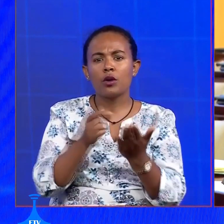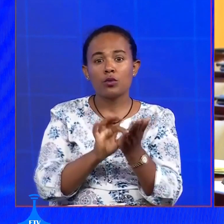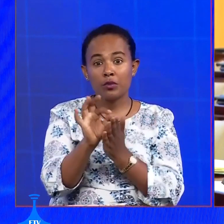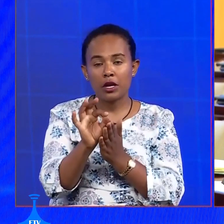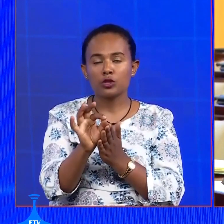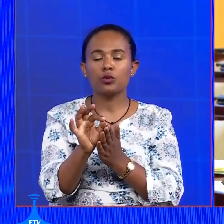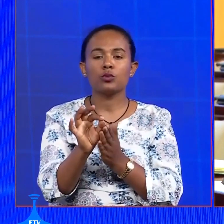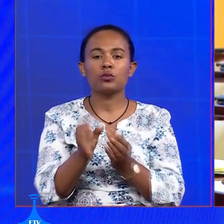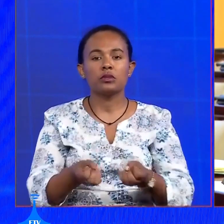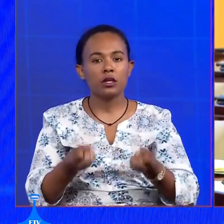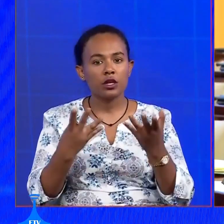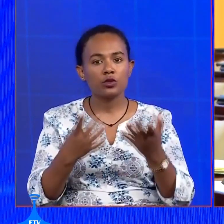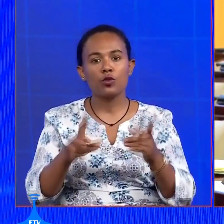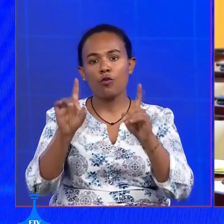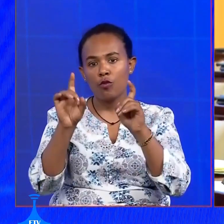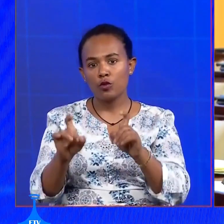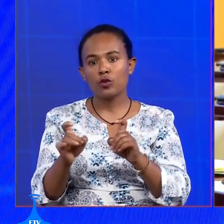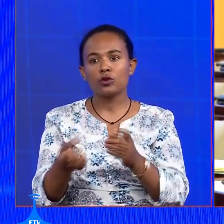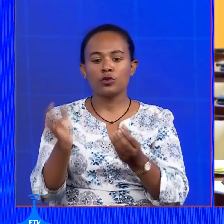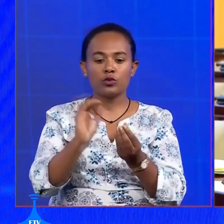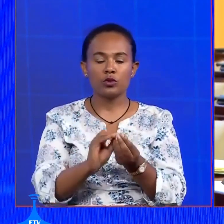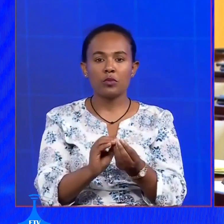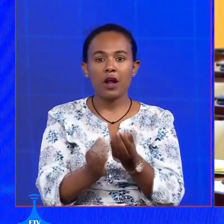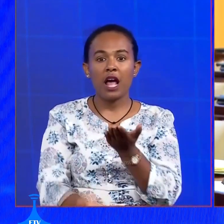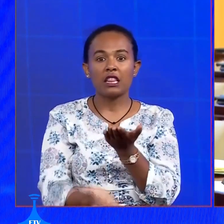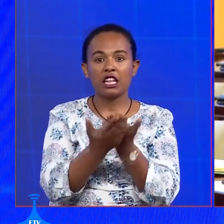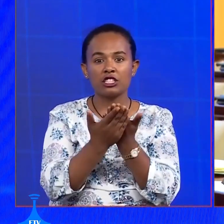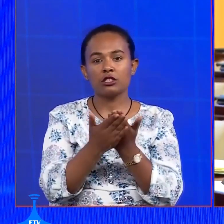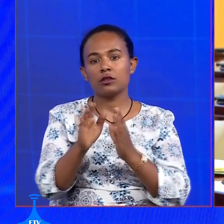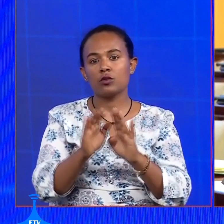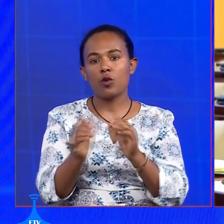የብዛታቸው፣ ፎቶቸው ጭምር አታች ተደርጎ አብሮ